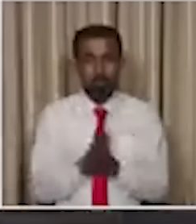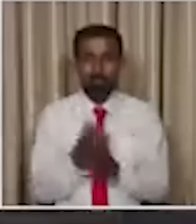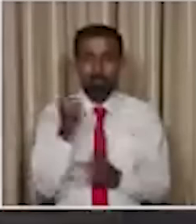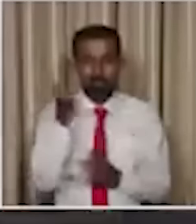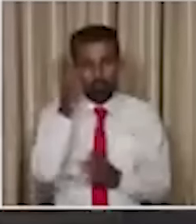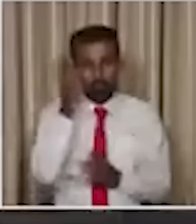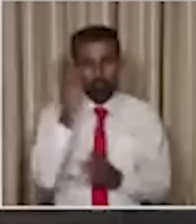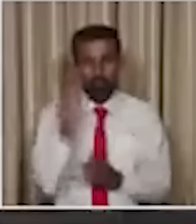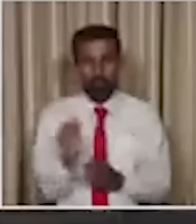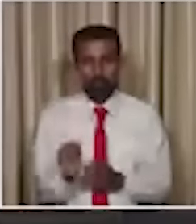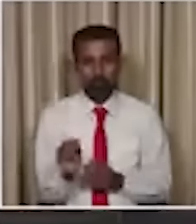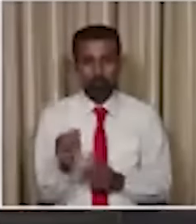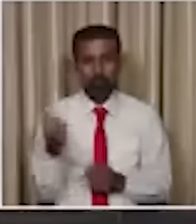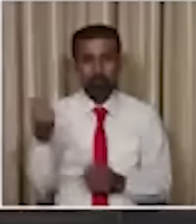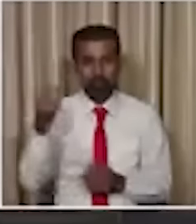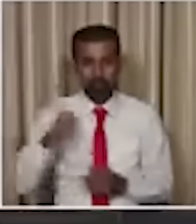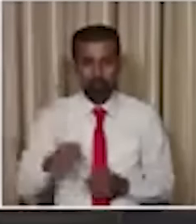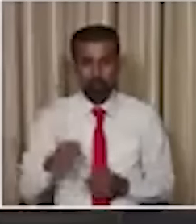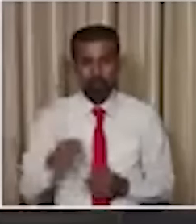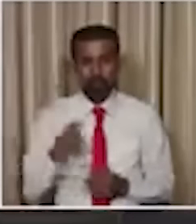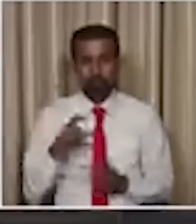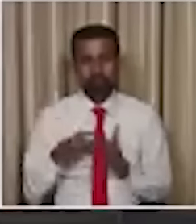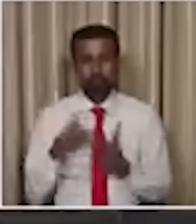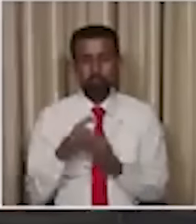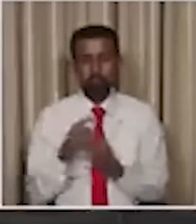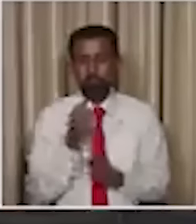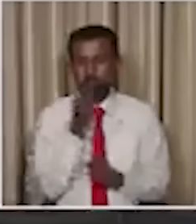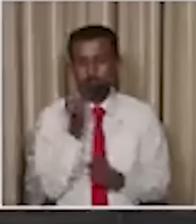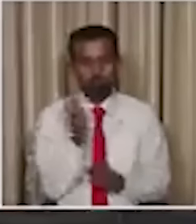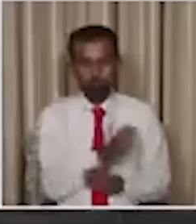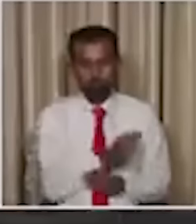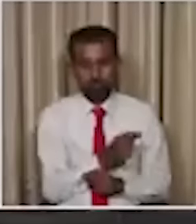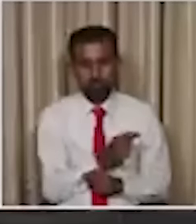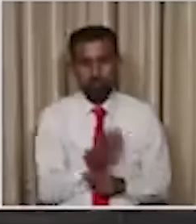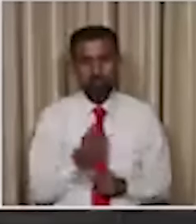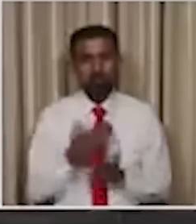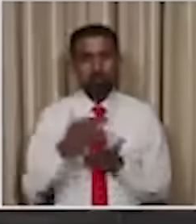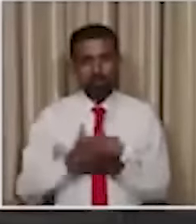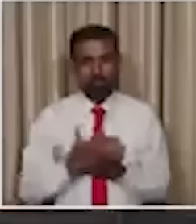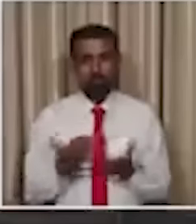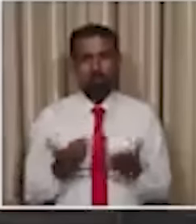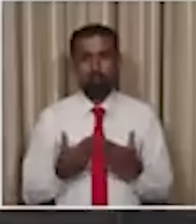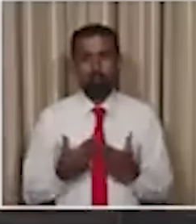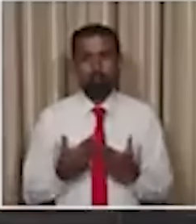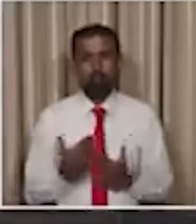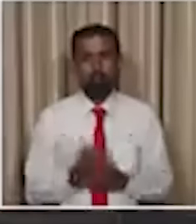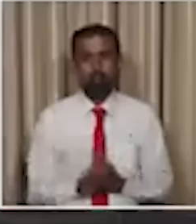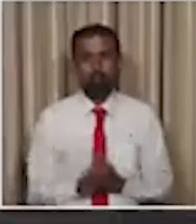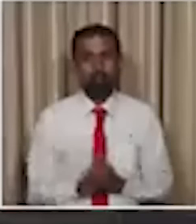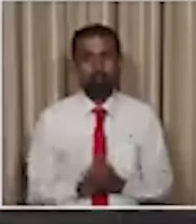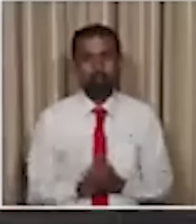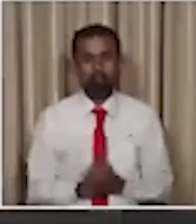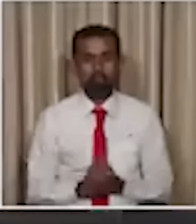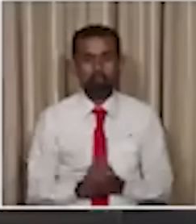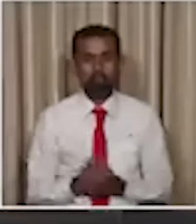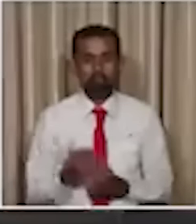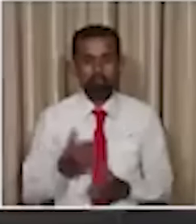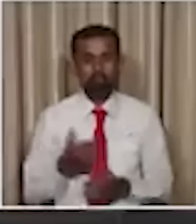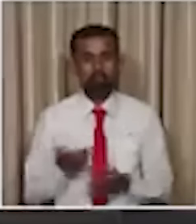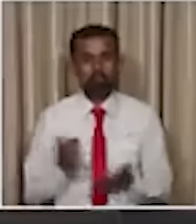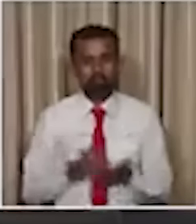දන්නවනම් එයා ඇවිල්ලා CID එකට ප්‍රකාශයක් කරලා අපිට උදව් කරන්න ඕනේ කවුද කියලා. ඒ මොකද මං කීප